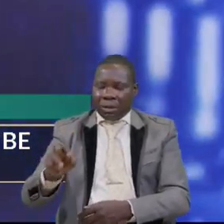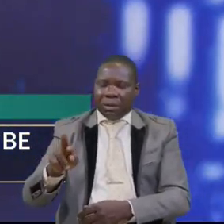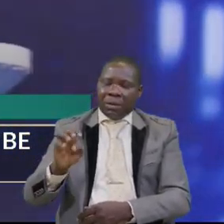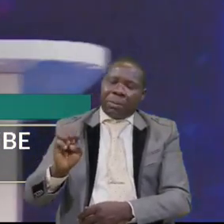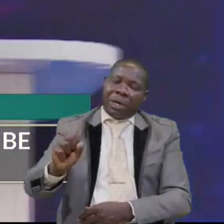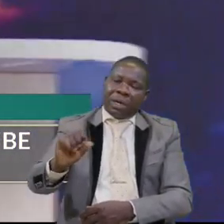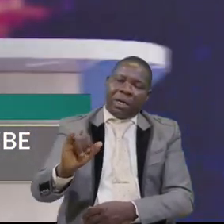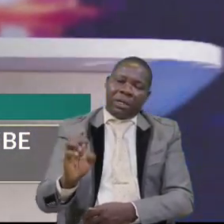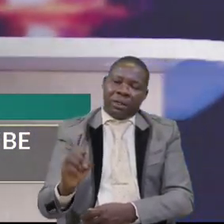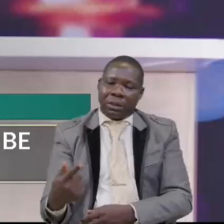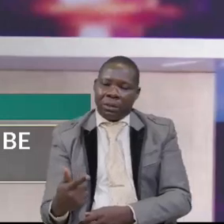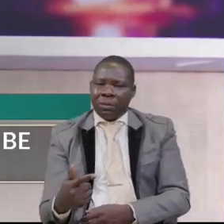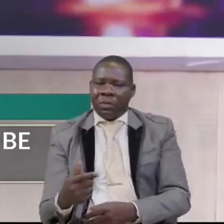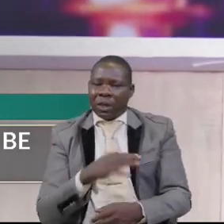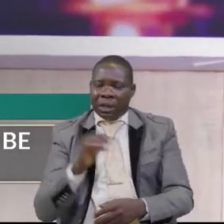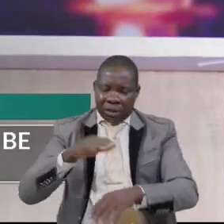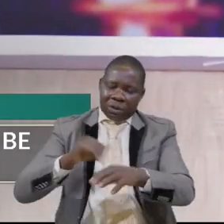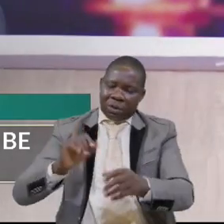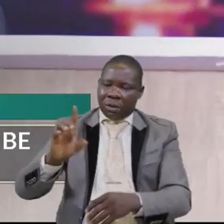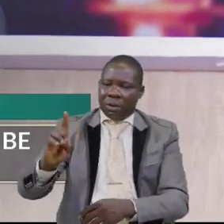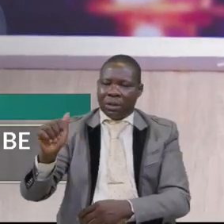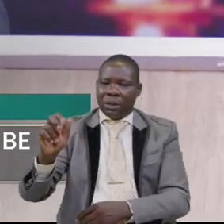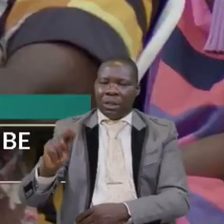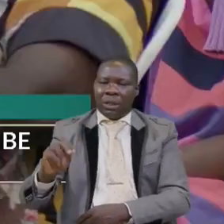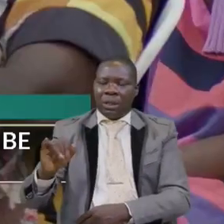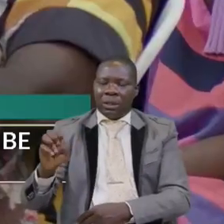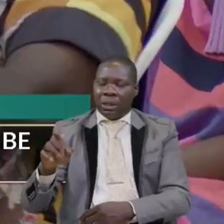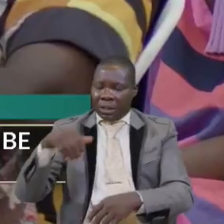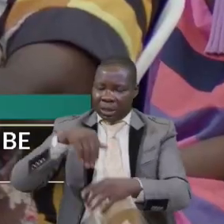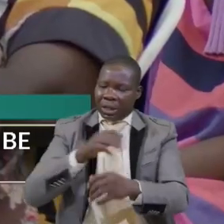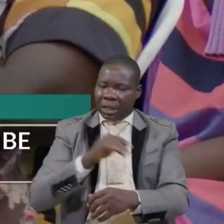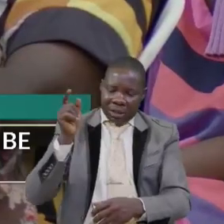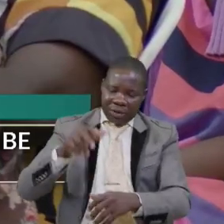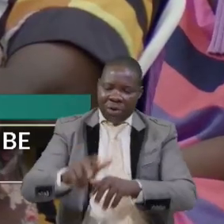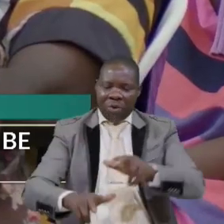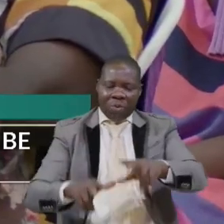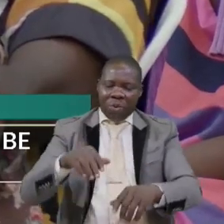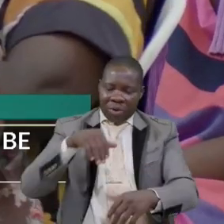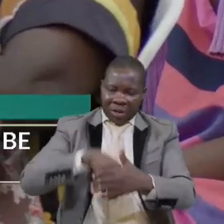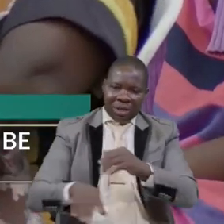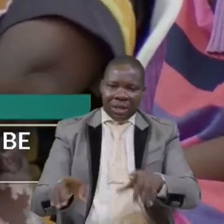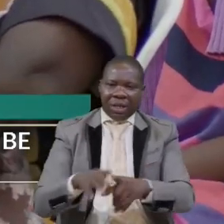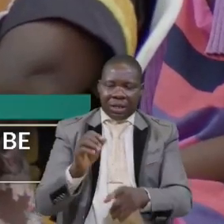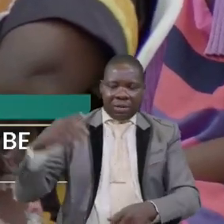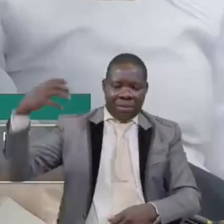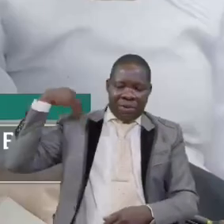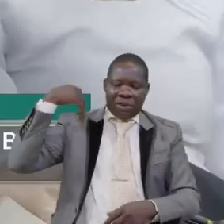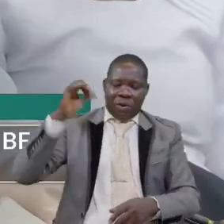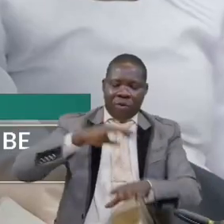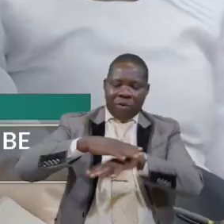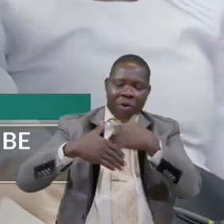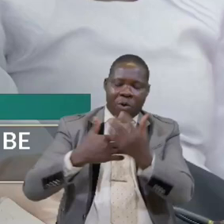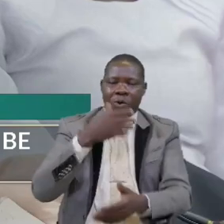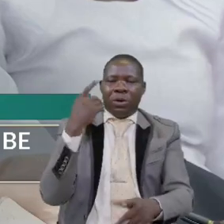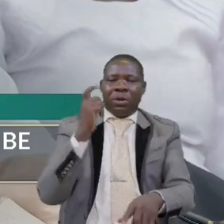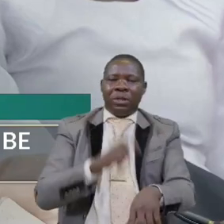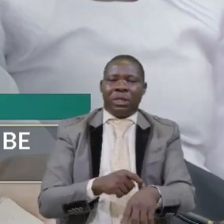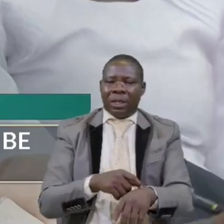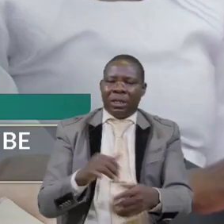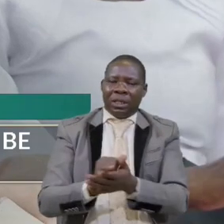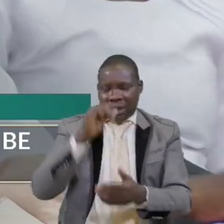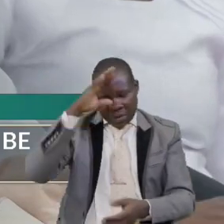entré comme il était le maître de... Et cet homme était vraiment exceptionnel. Est-ce que